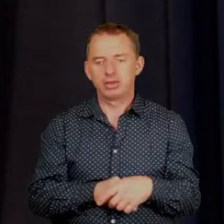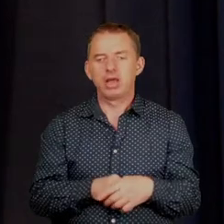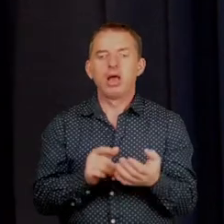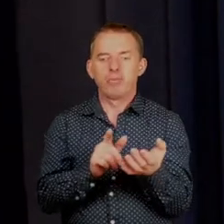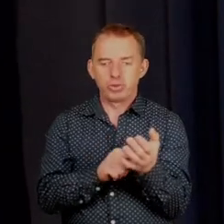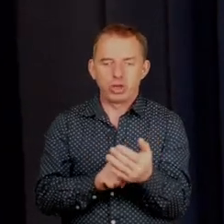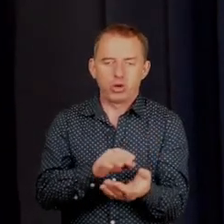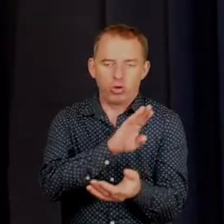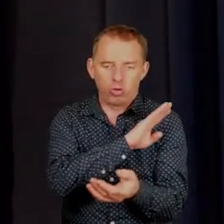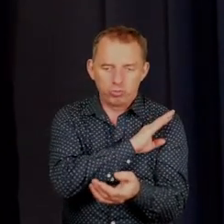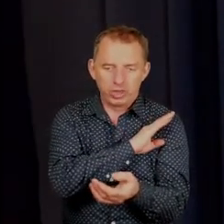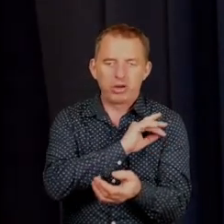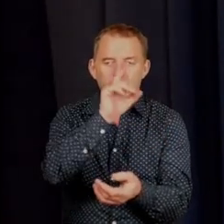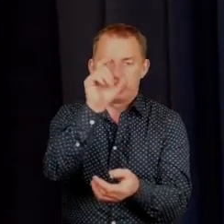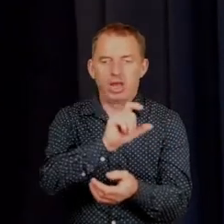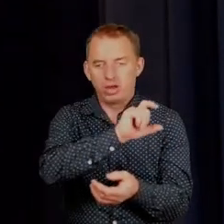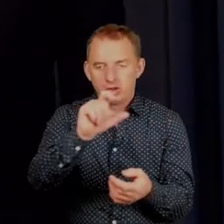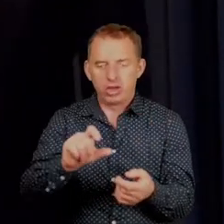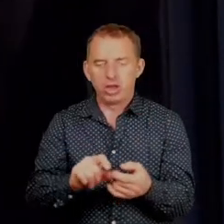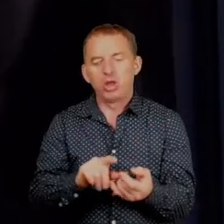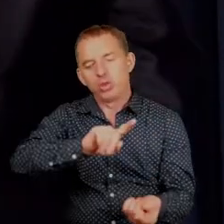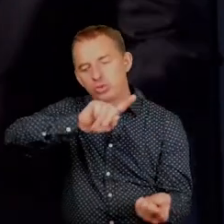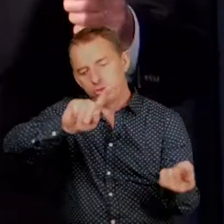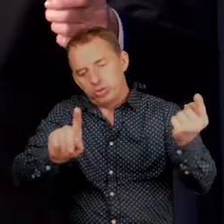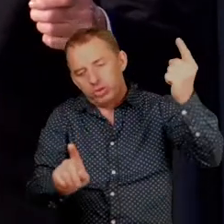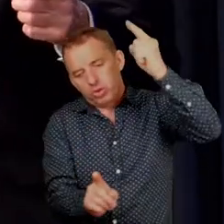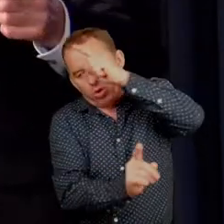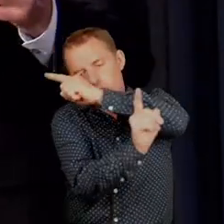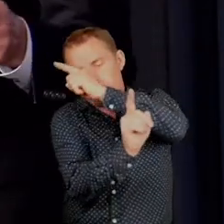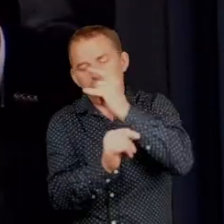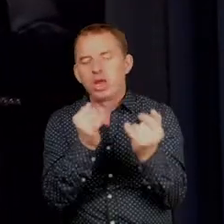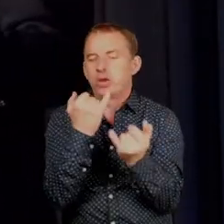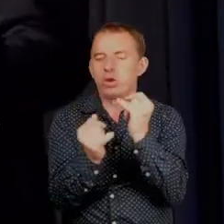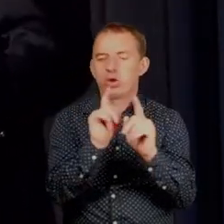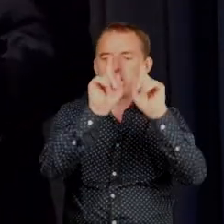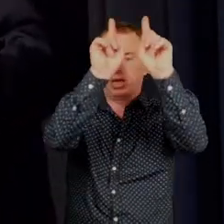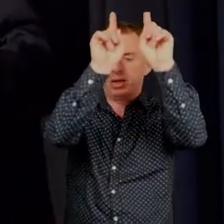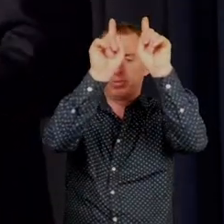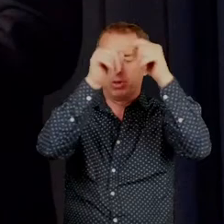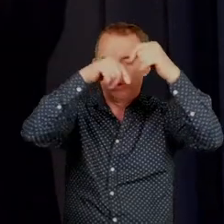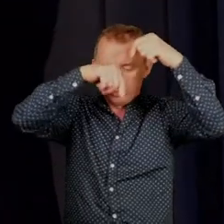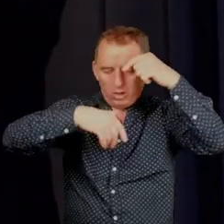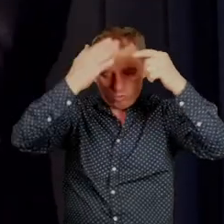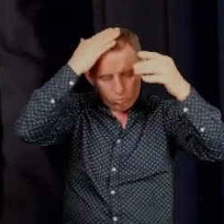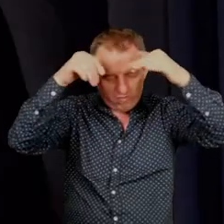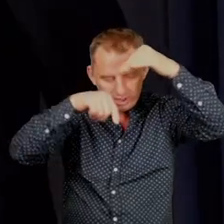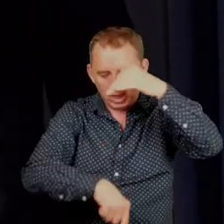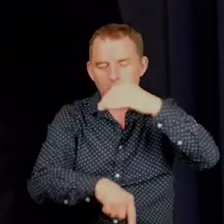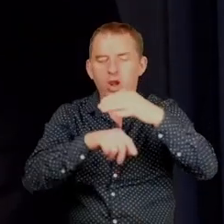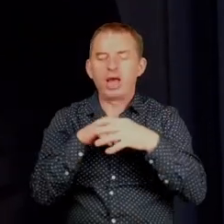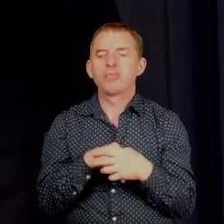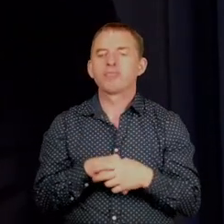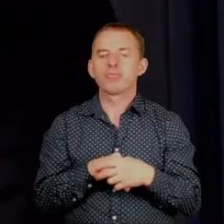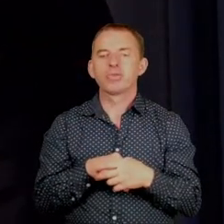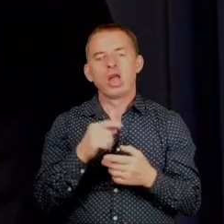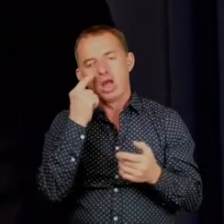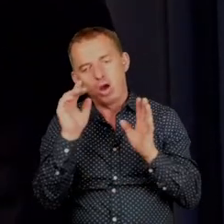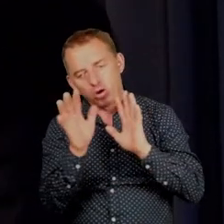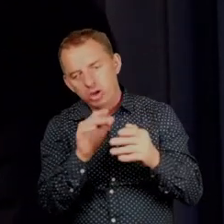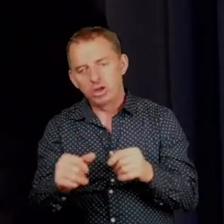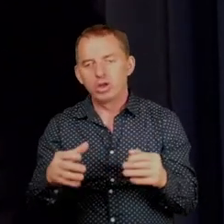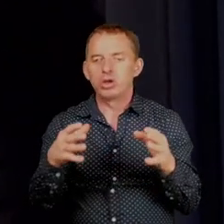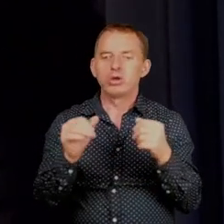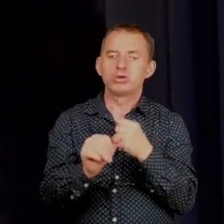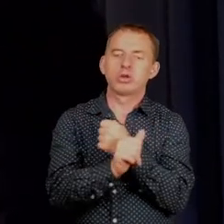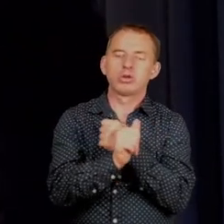Piotr umierał na krzyżu do góry nogami. About 66 AD, 66 years after Christ. Około